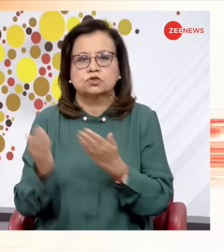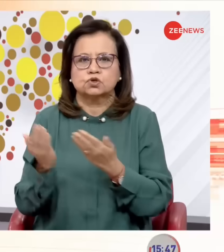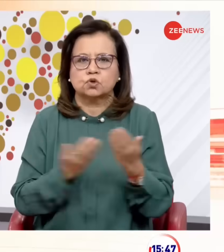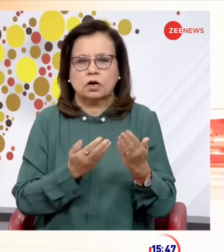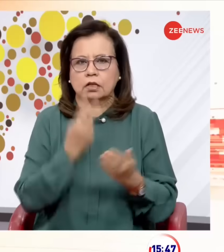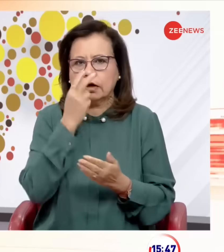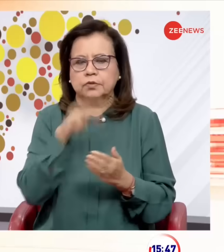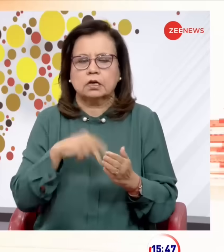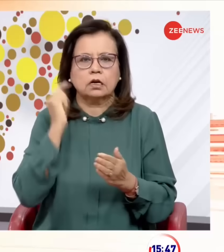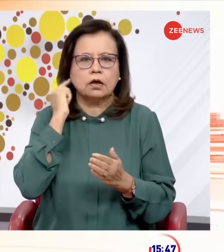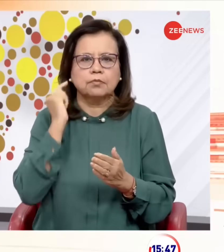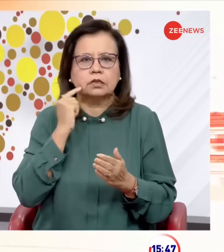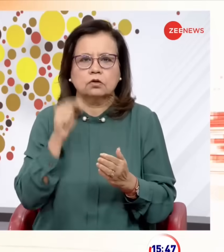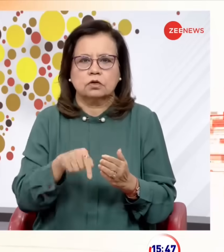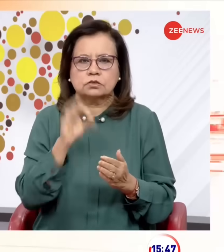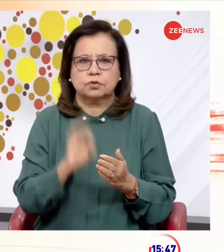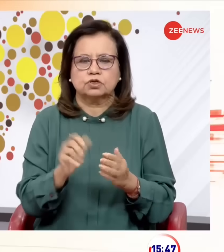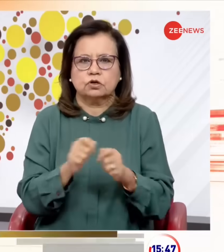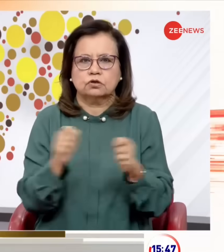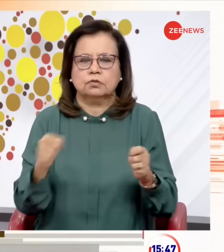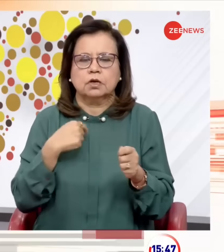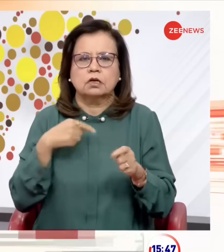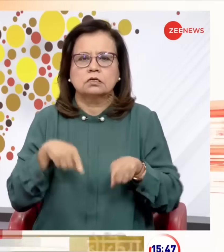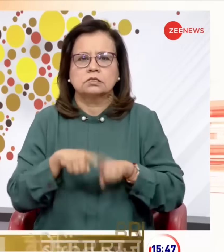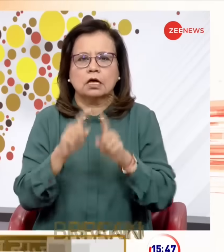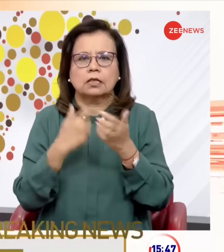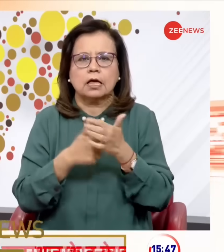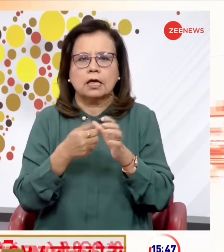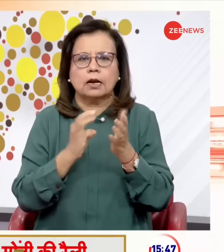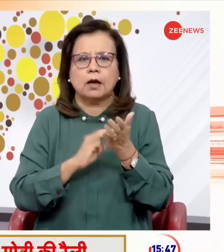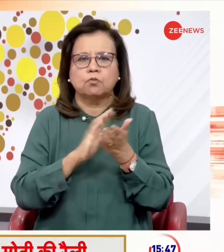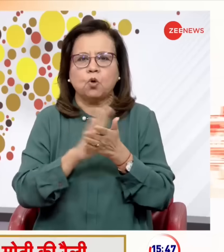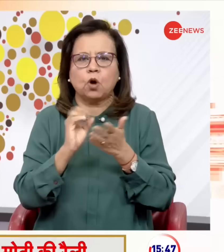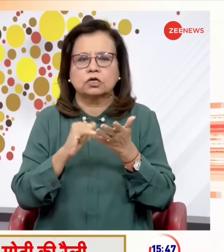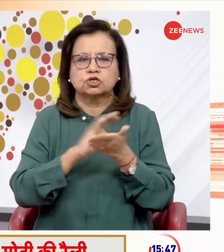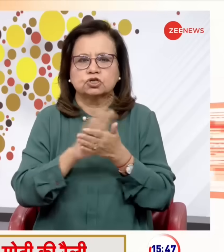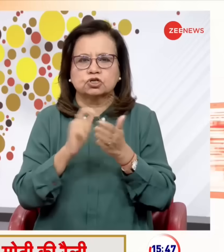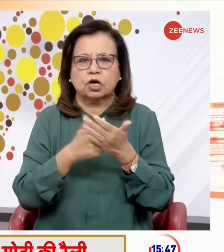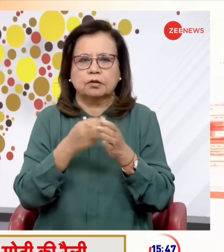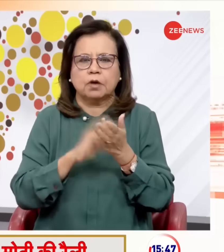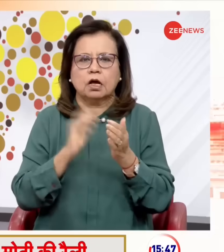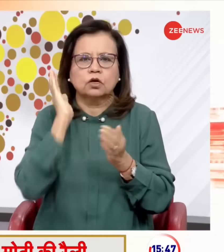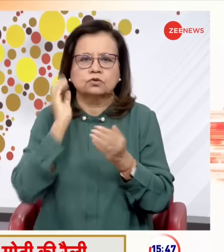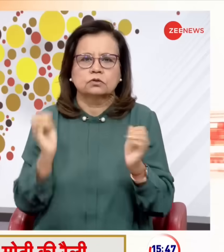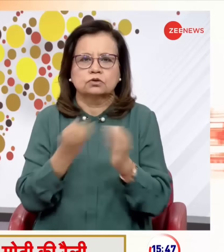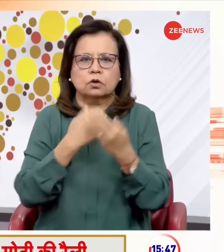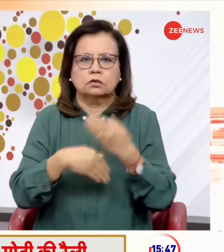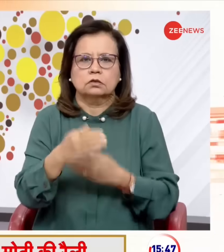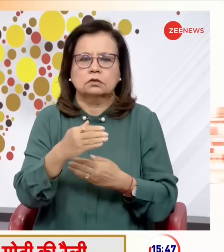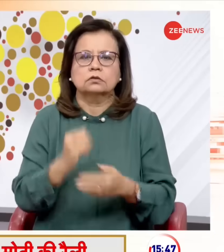स्वागत है आपका। आप देख रहे हैं बधिरों के लिए समाचार। मेरे साथ हैं रजनी कालरा। करते हैं खबरों की शुरुआत।